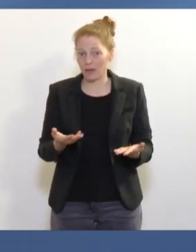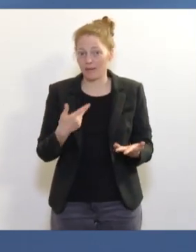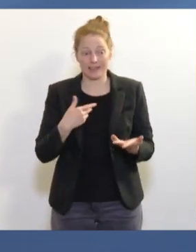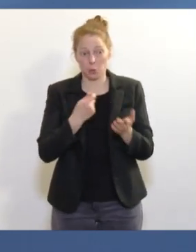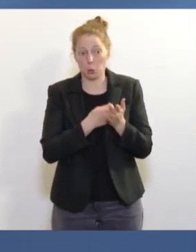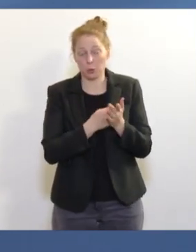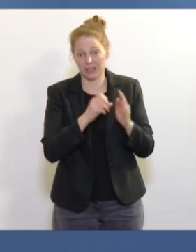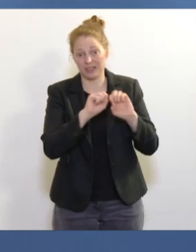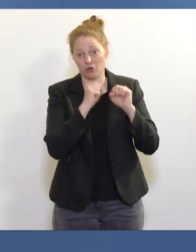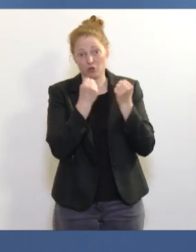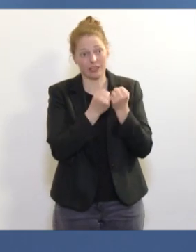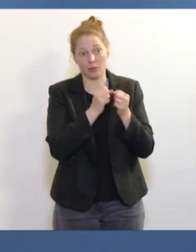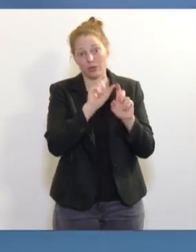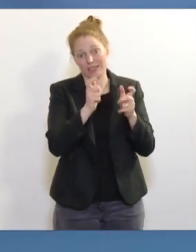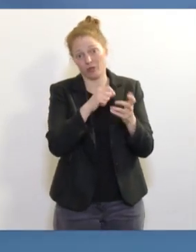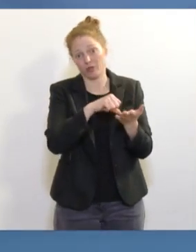der Allgemeinheit geht.